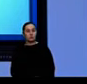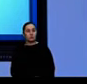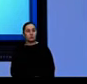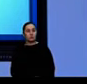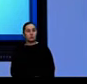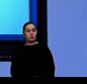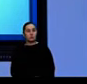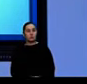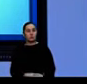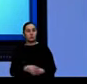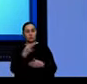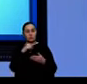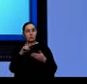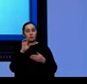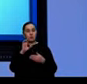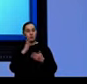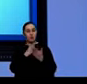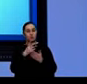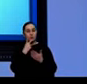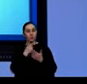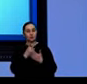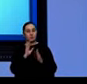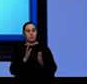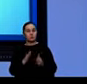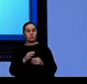Мана тоғыры чызық өткіздік. Б вариантын көріп